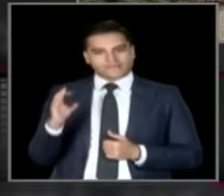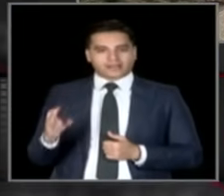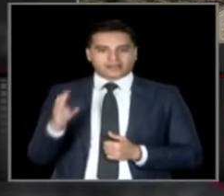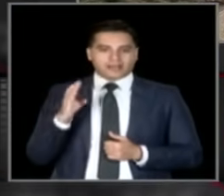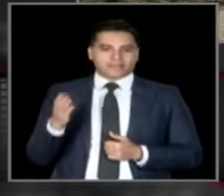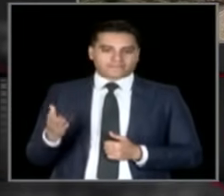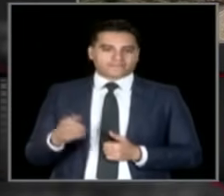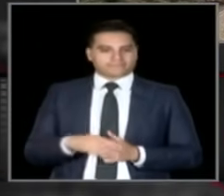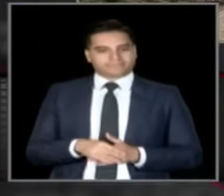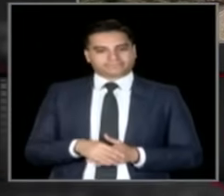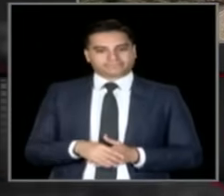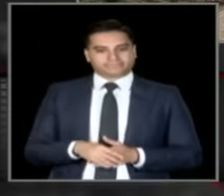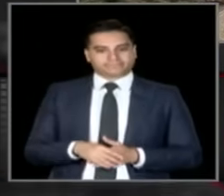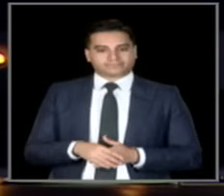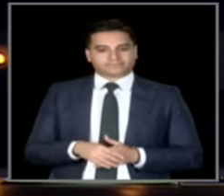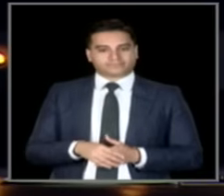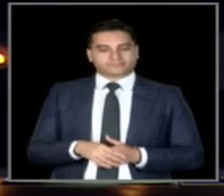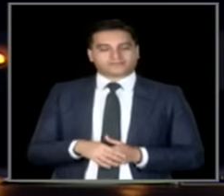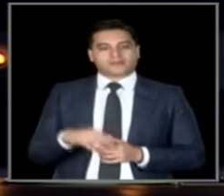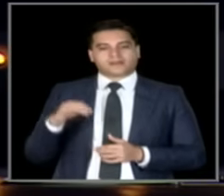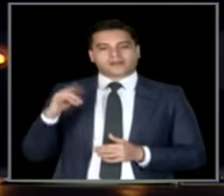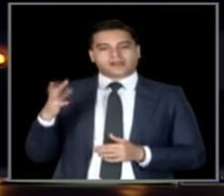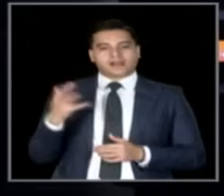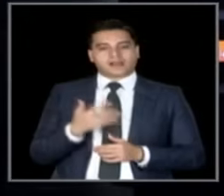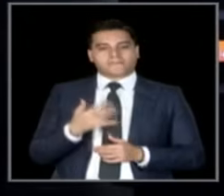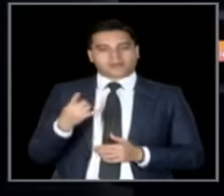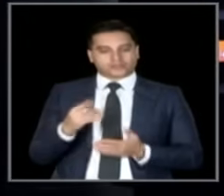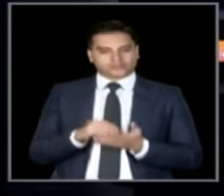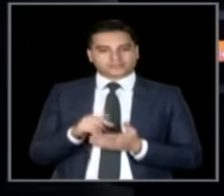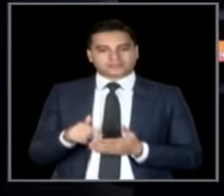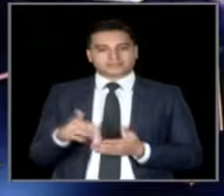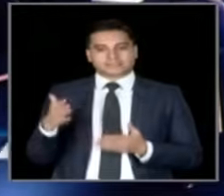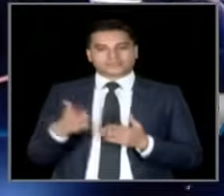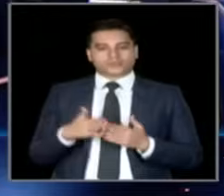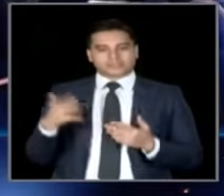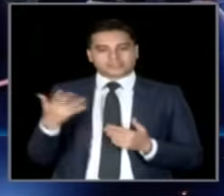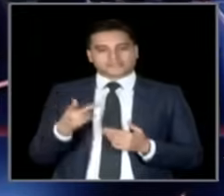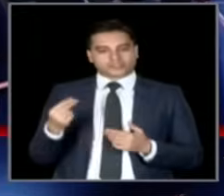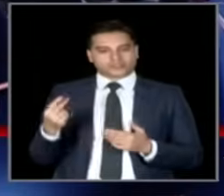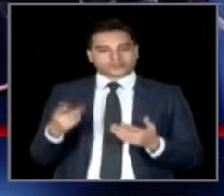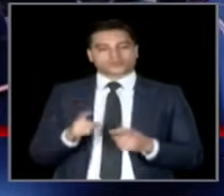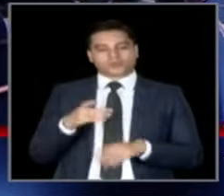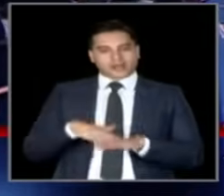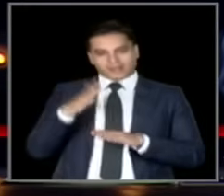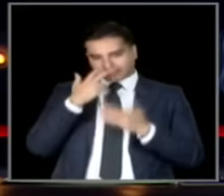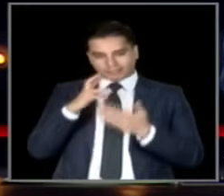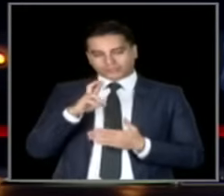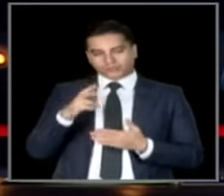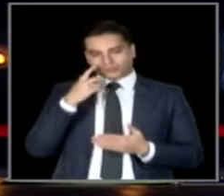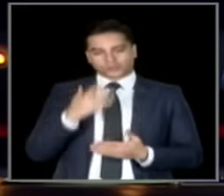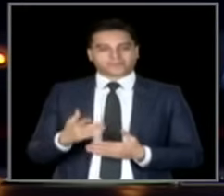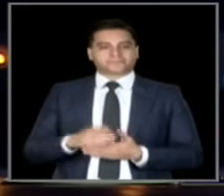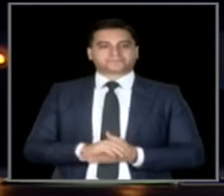عند جمهور. ميرنا، برافو عليك، 10 نقاط. السويس 20. وعندكم سؤال في التاريخ،